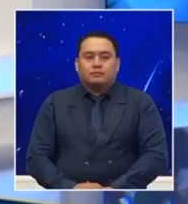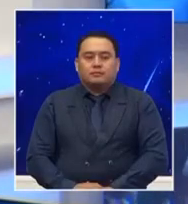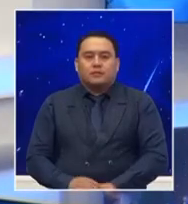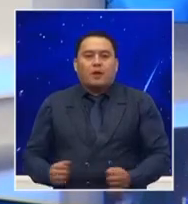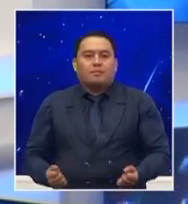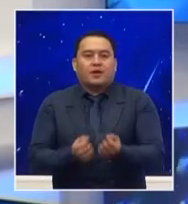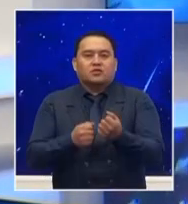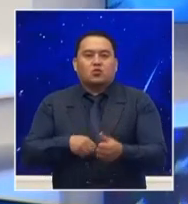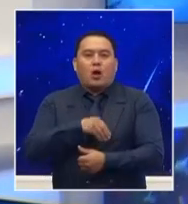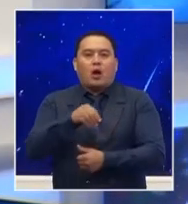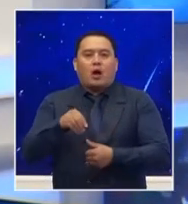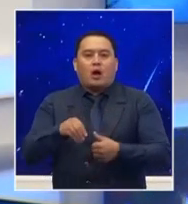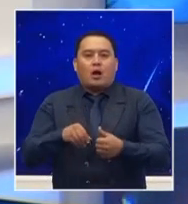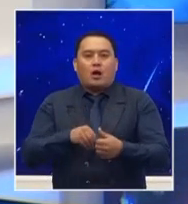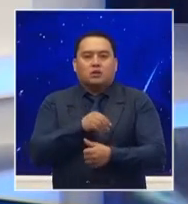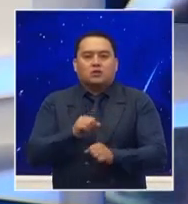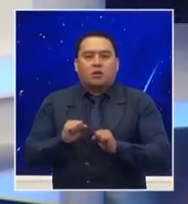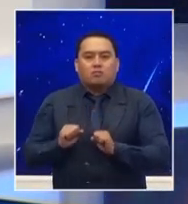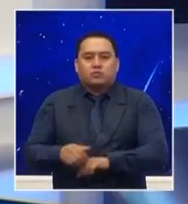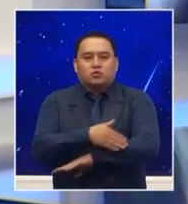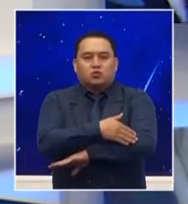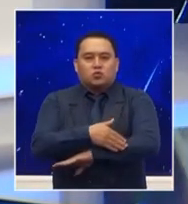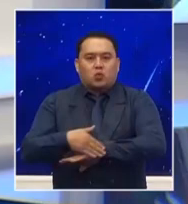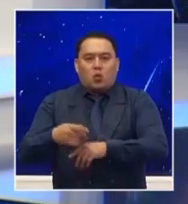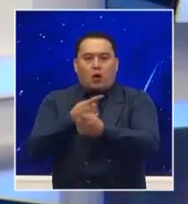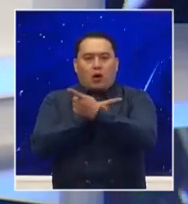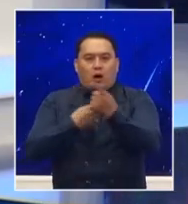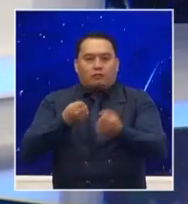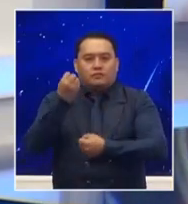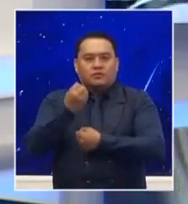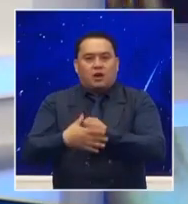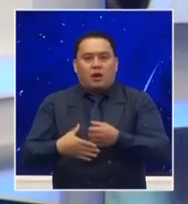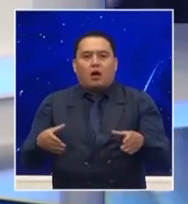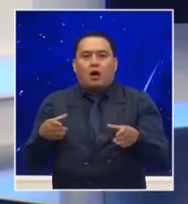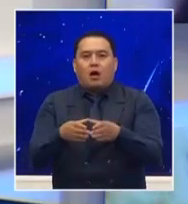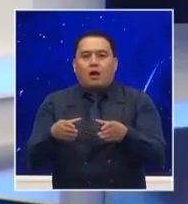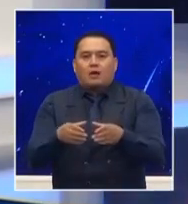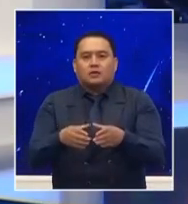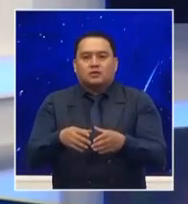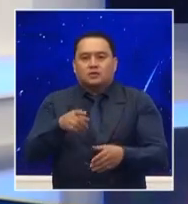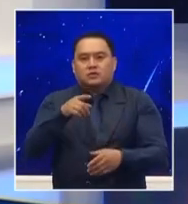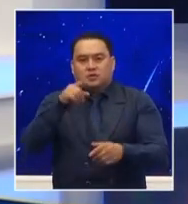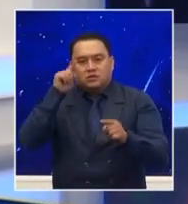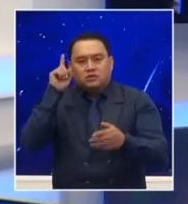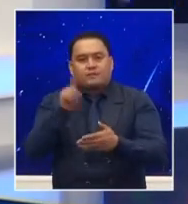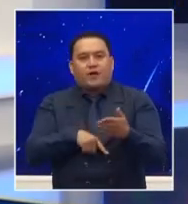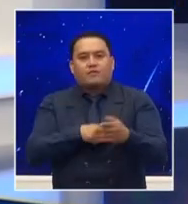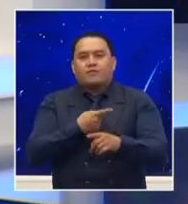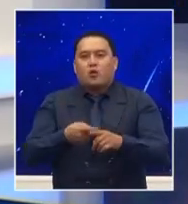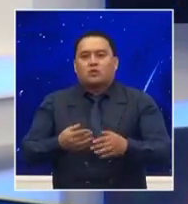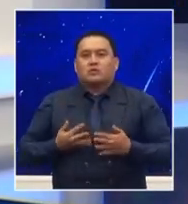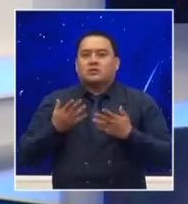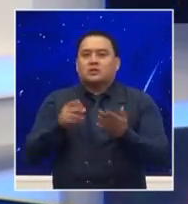Сторонники армянской оппозиции заблокировали улицы Еревана, объявив о запуске кампании гражданского неповиновения. Протестующие